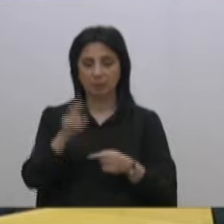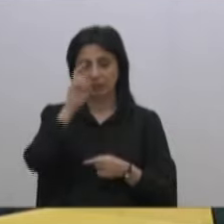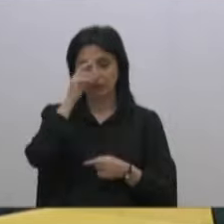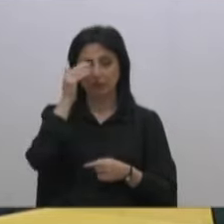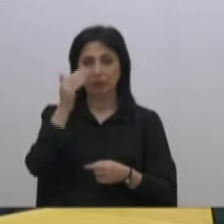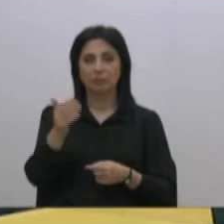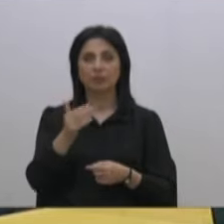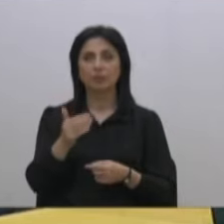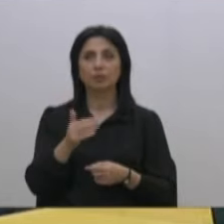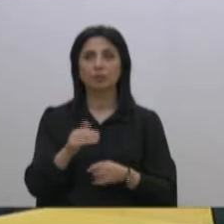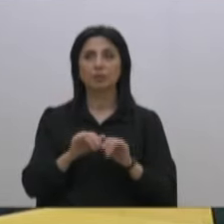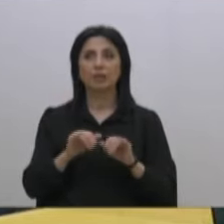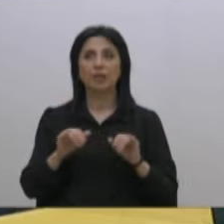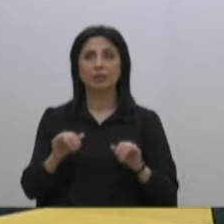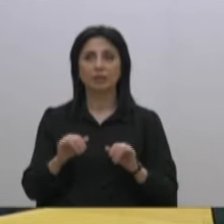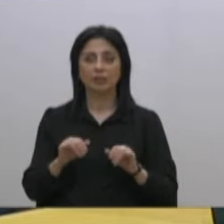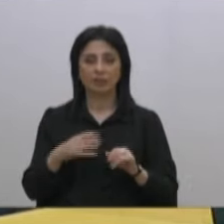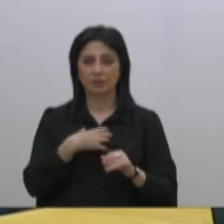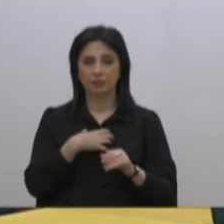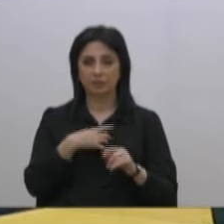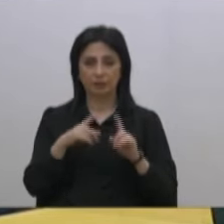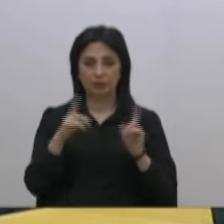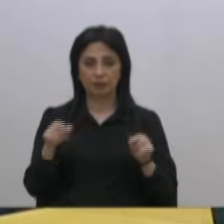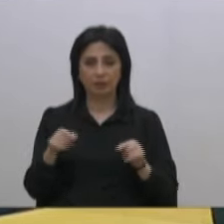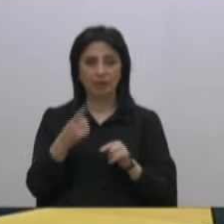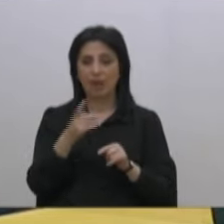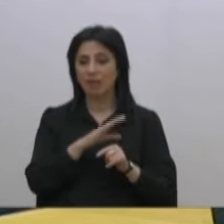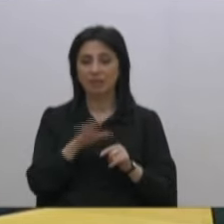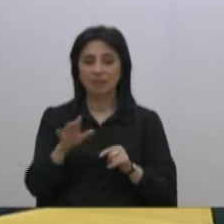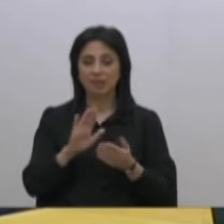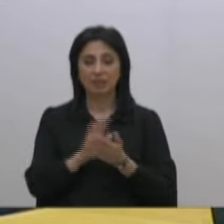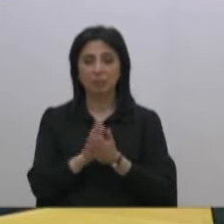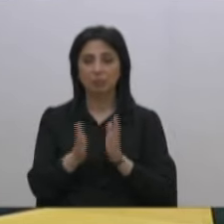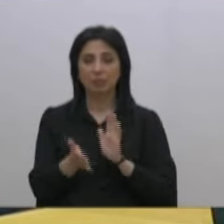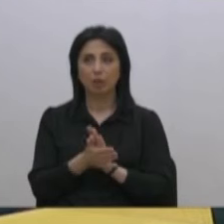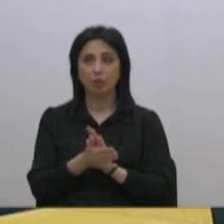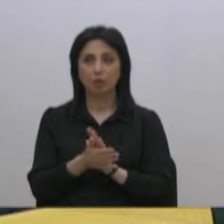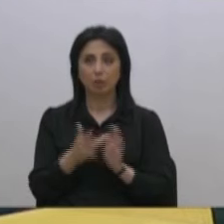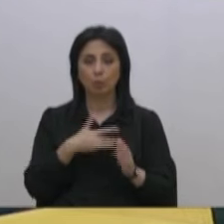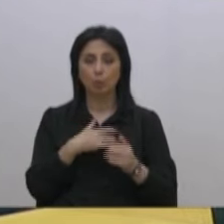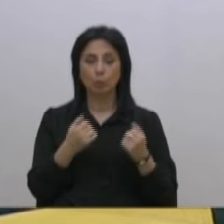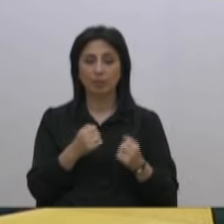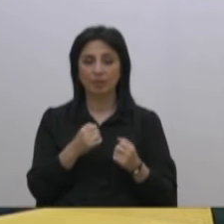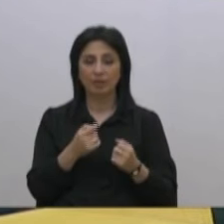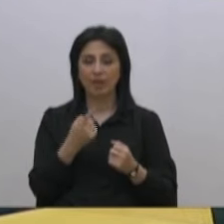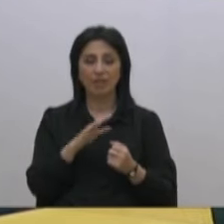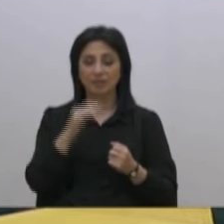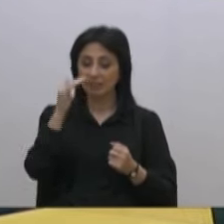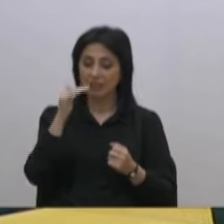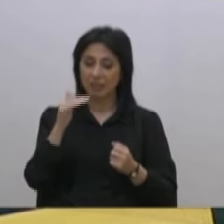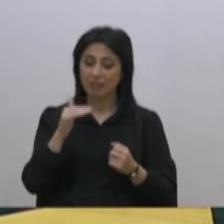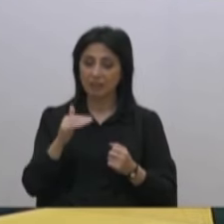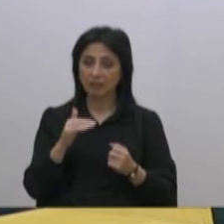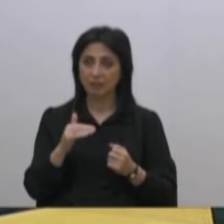სახელმწიფოს განვითარების ქვაკუთხედი და აქედან არც ერთი პირობის უგულებელყოფა, ან არც ერთი